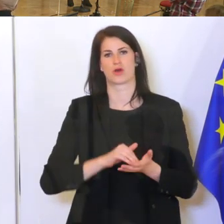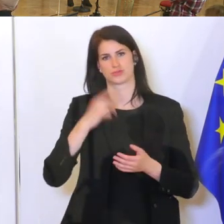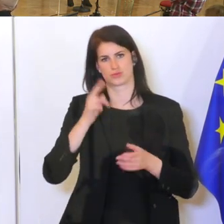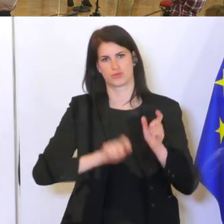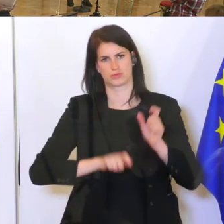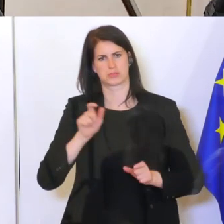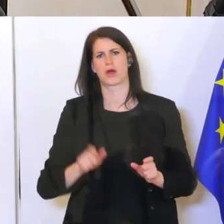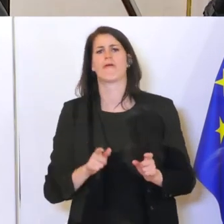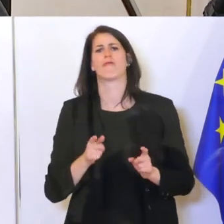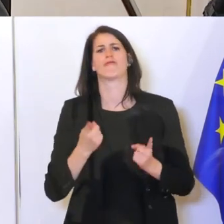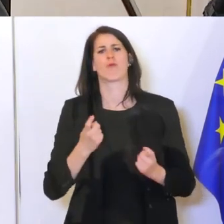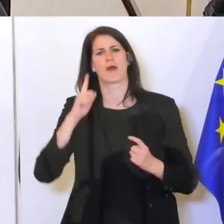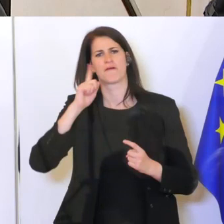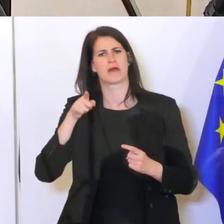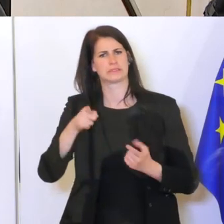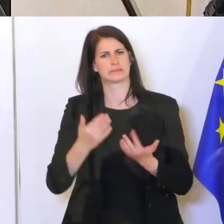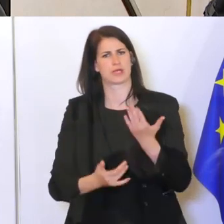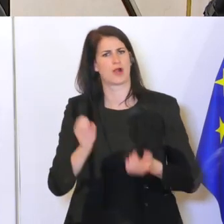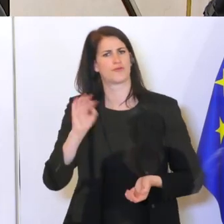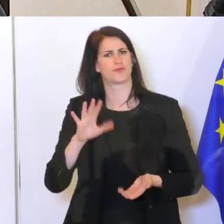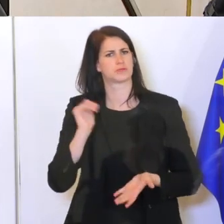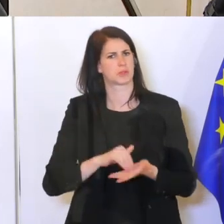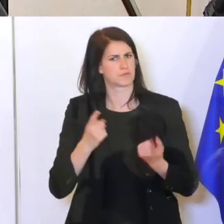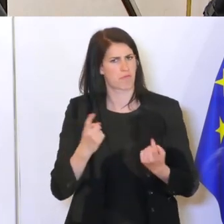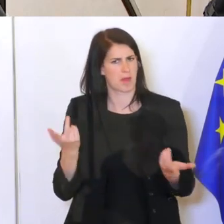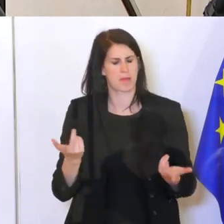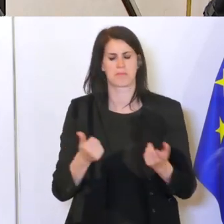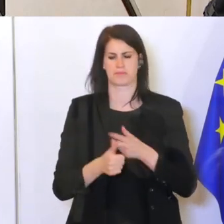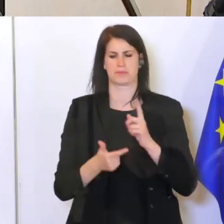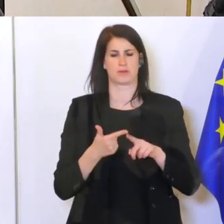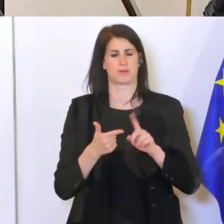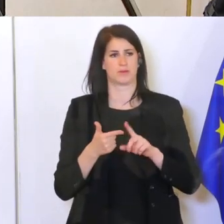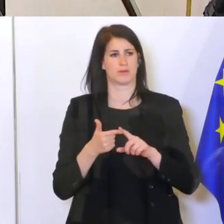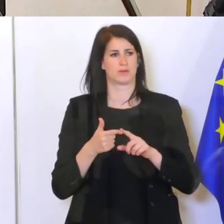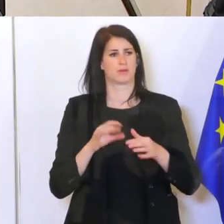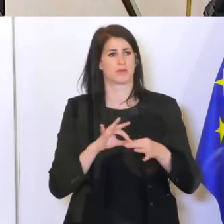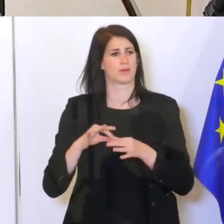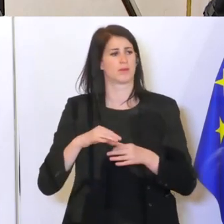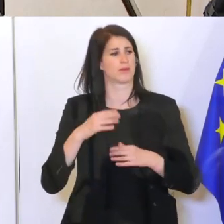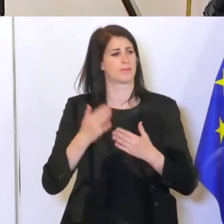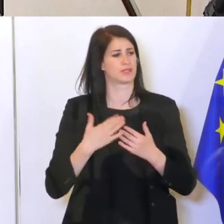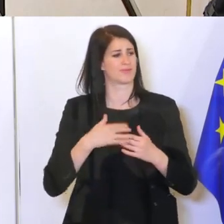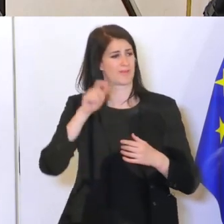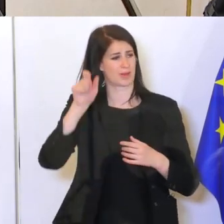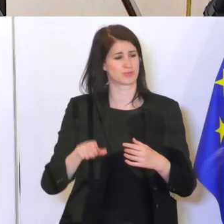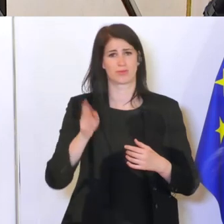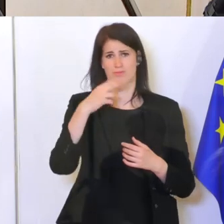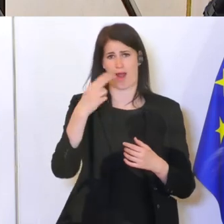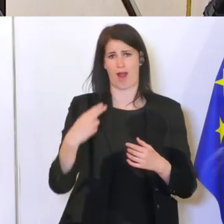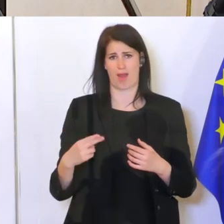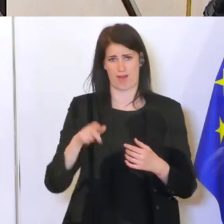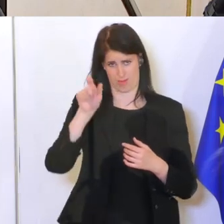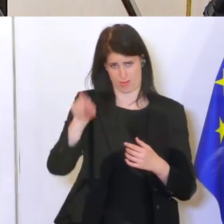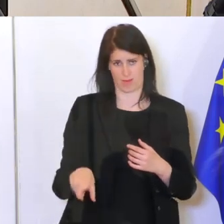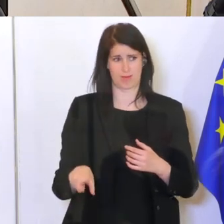auf die Zahl von 15.000? Dann würde mich noch interessieren, Sie haben ja selbst mit dem Beispiel des Malers gesagt, das wird wahrscheinlich noch bis